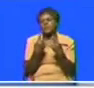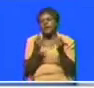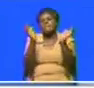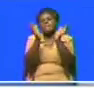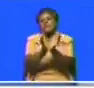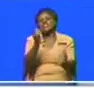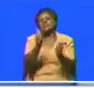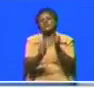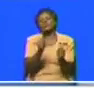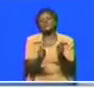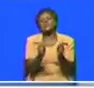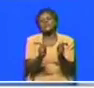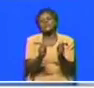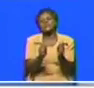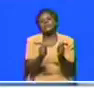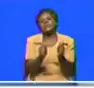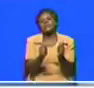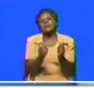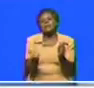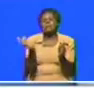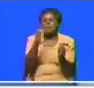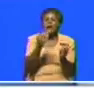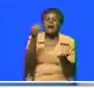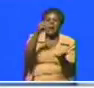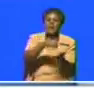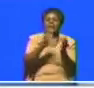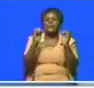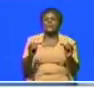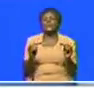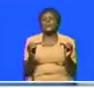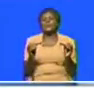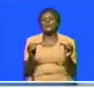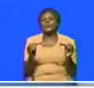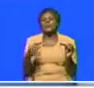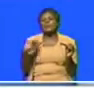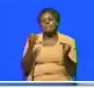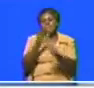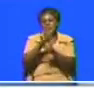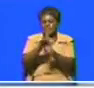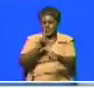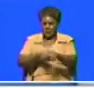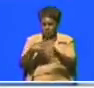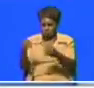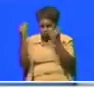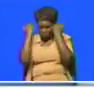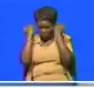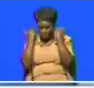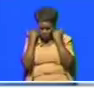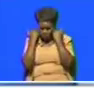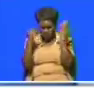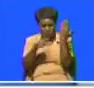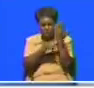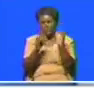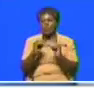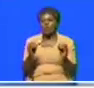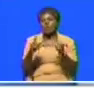zipi ambazo zimechukuliwa kuhakikisha kwamba haturejei mali tulipo mpaka hivi sasa? Mara kwa mara wamefikishwa mahakamani. Siwezi wataja, kuna wale